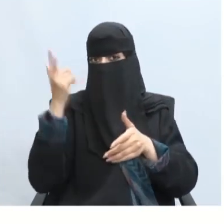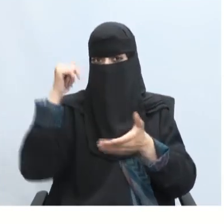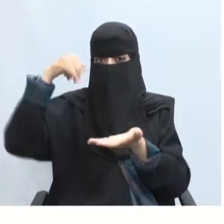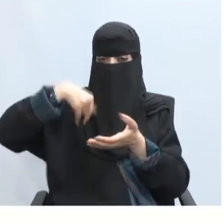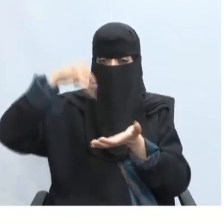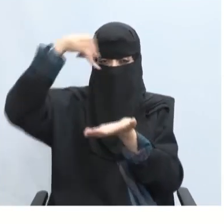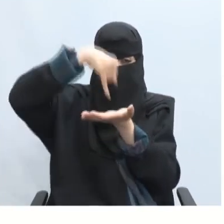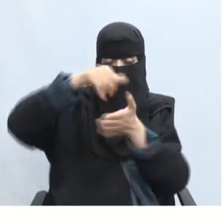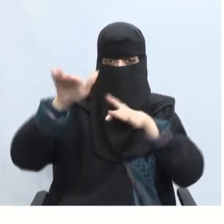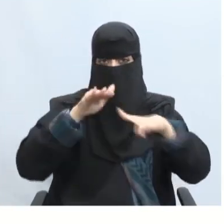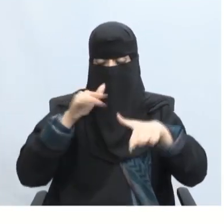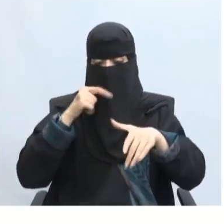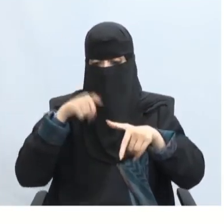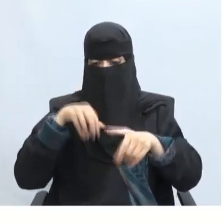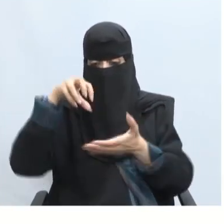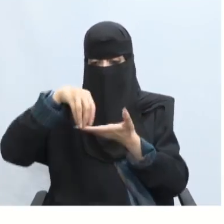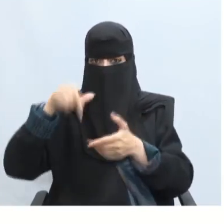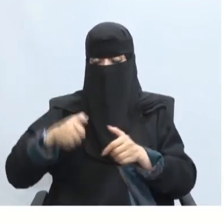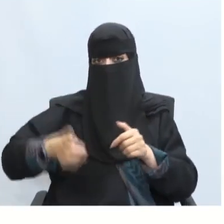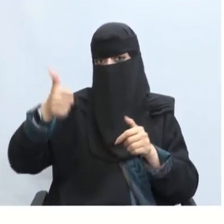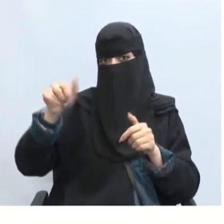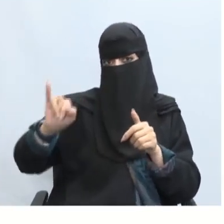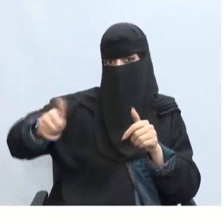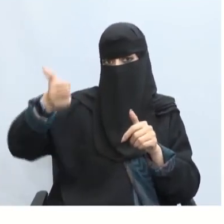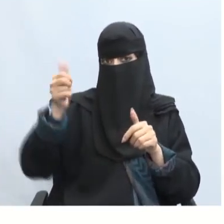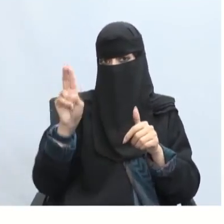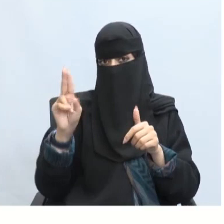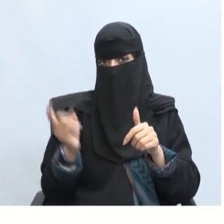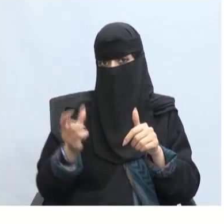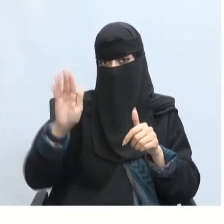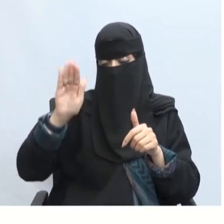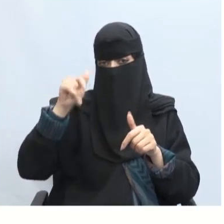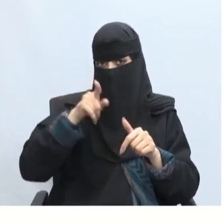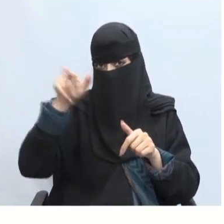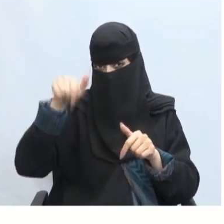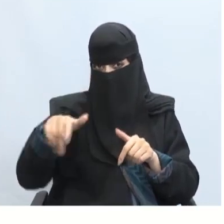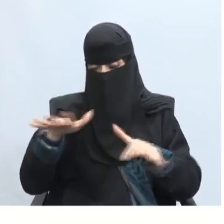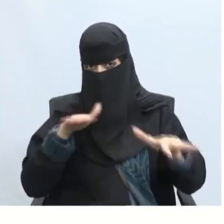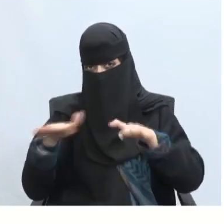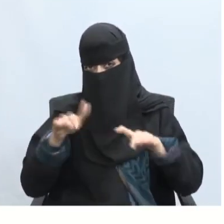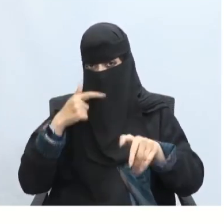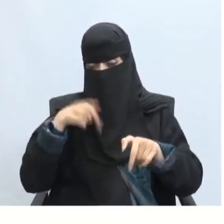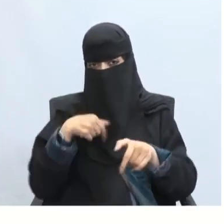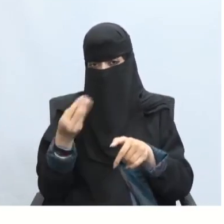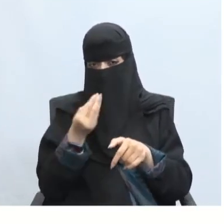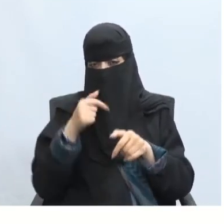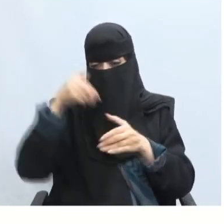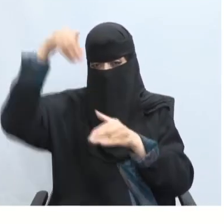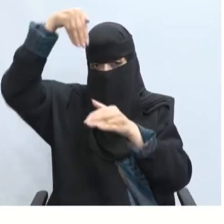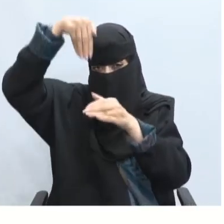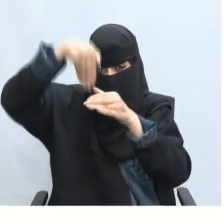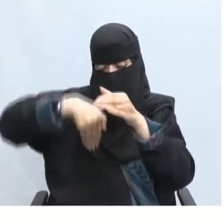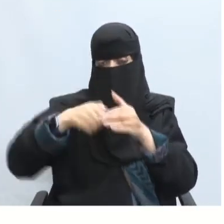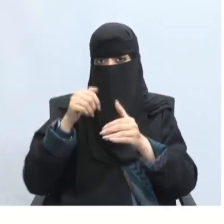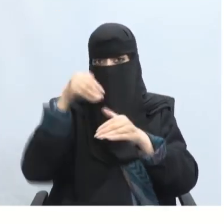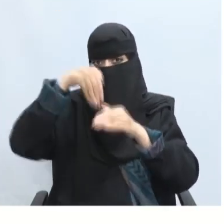بالقرب من بلده تسمى الماتريس حيث كان هذا زلزالا ضحلا بعمق